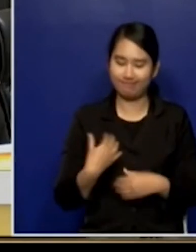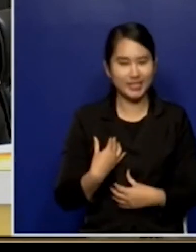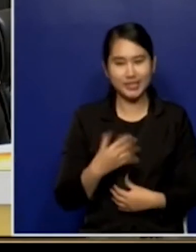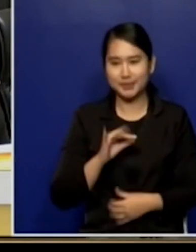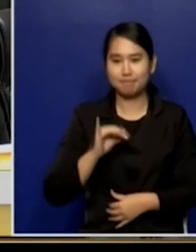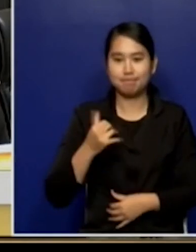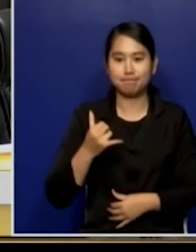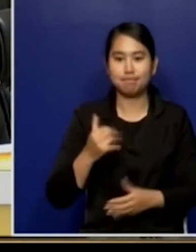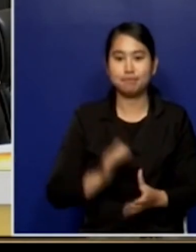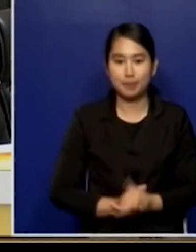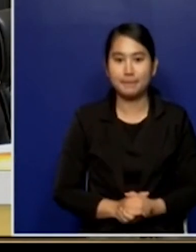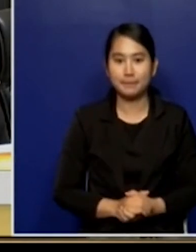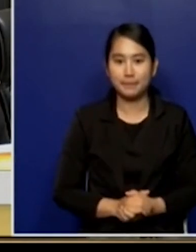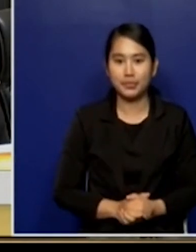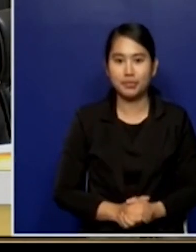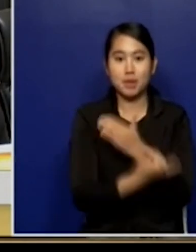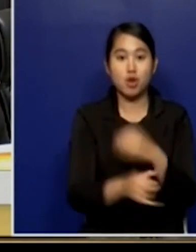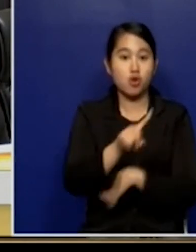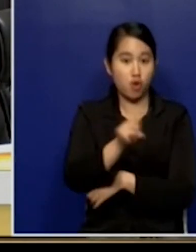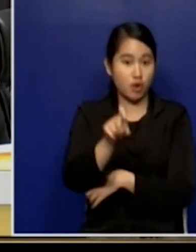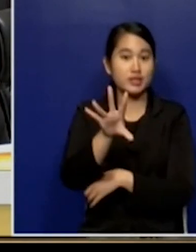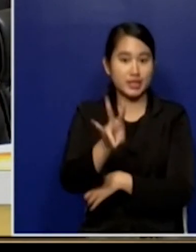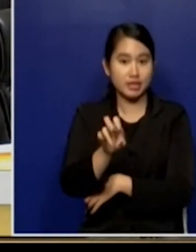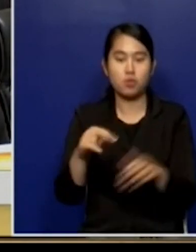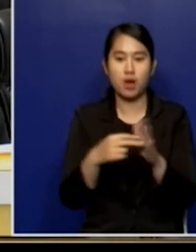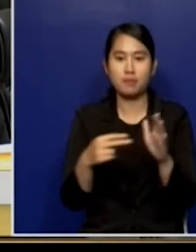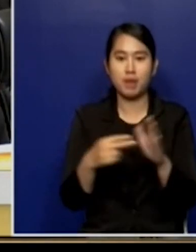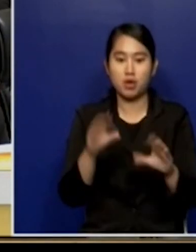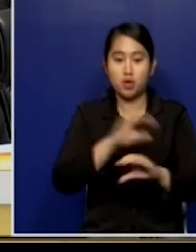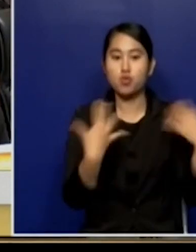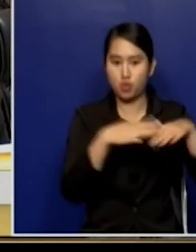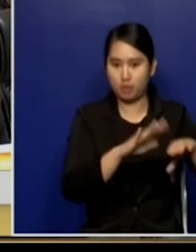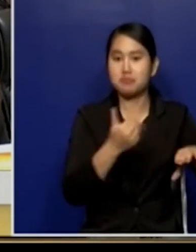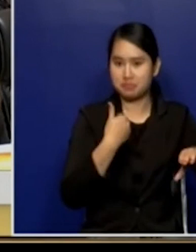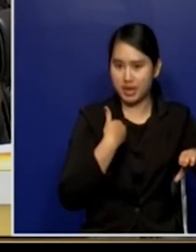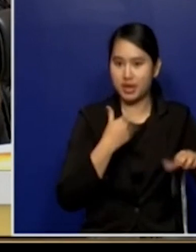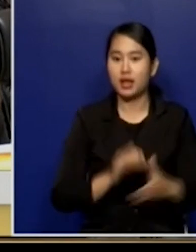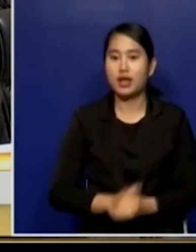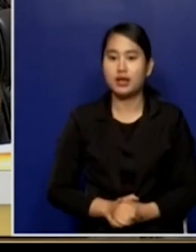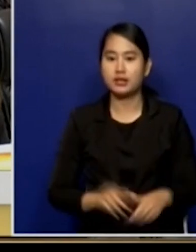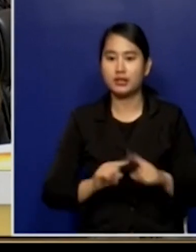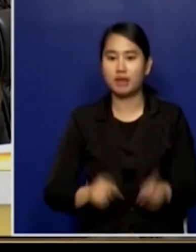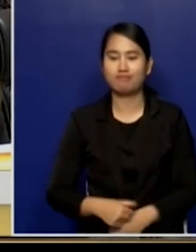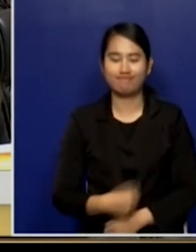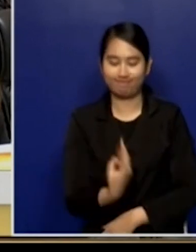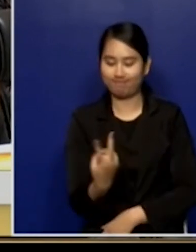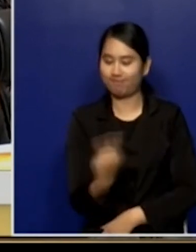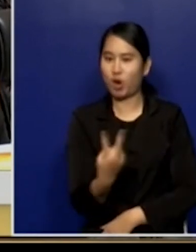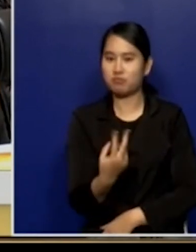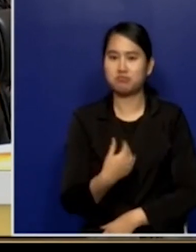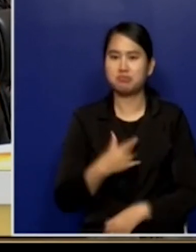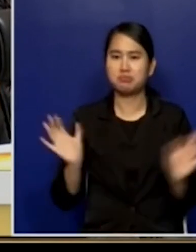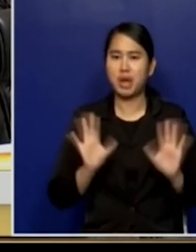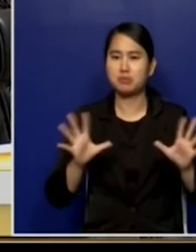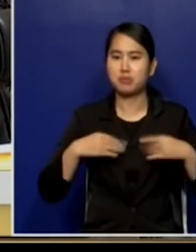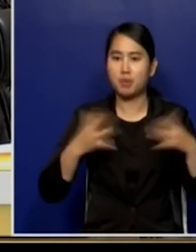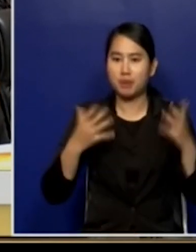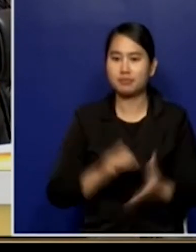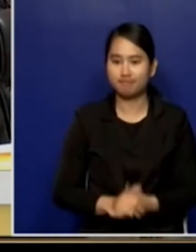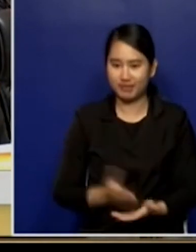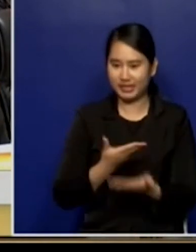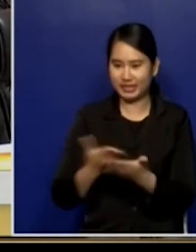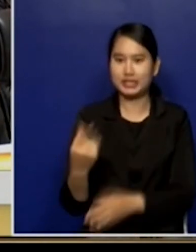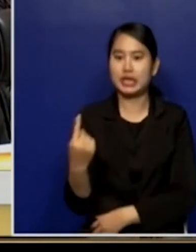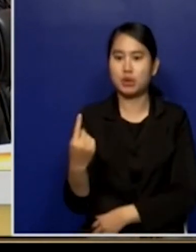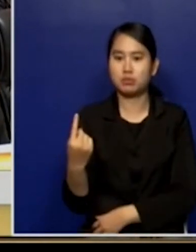มันเกดอะไรข้คะ?172 ประเทศเข้าโวัแต่ประยุทธ์และ 9L Thin ไม่เอาจะเอาแต่ AstraZeneca